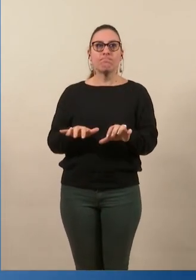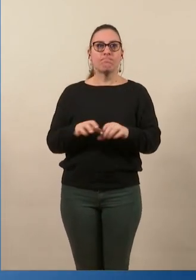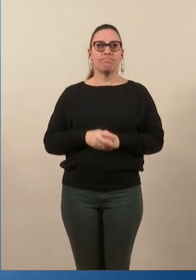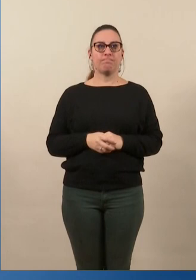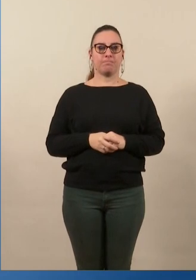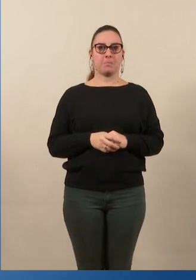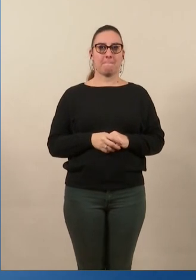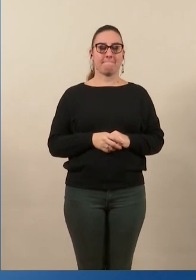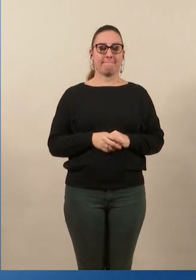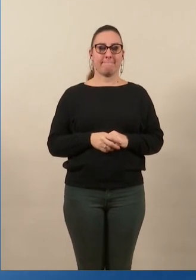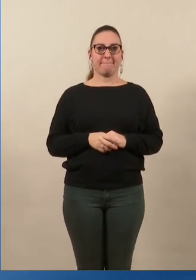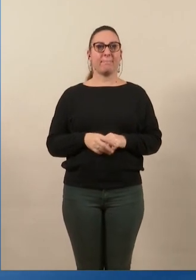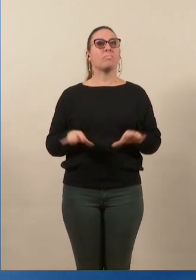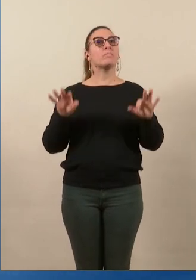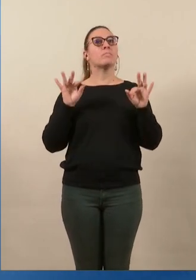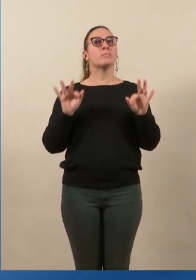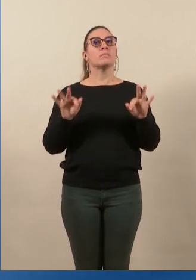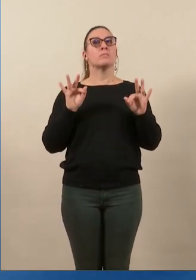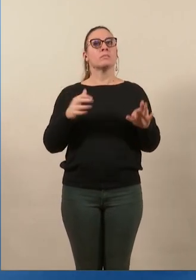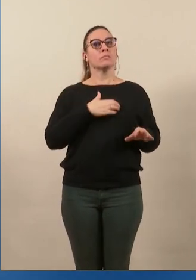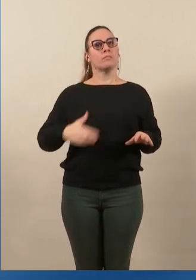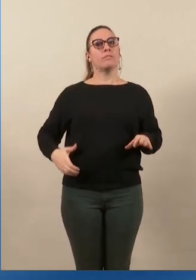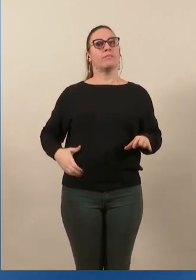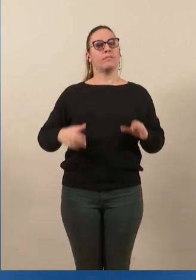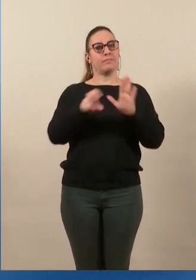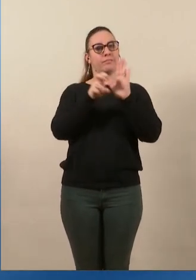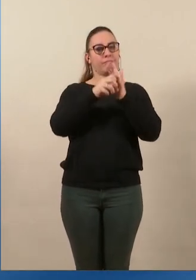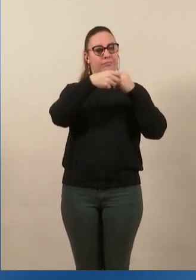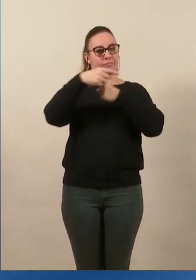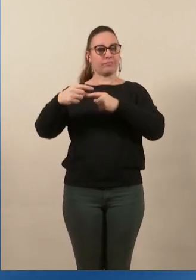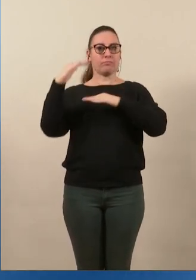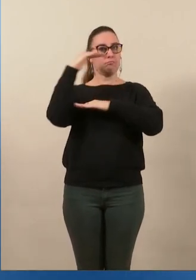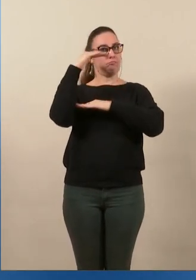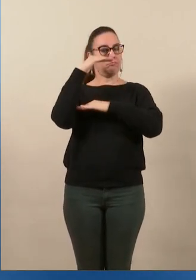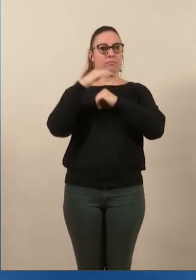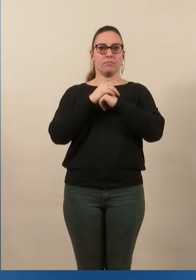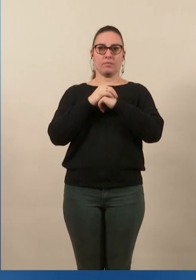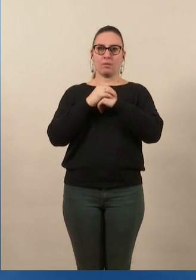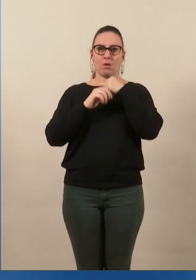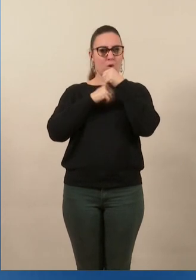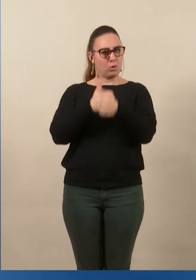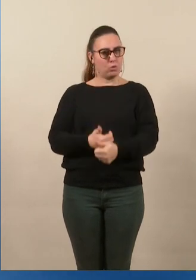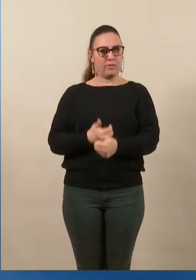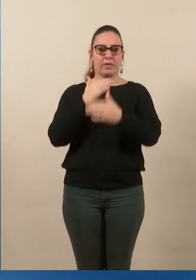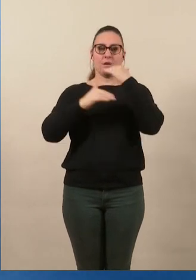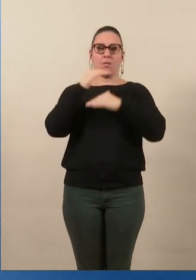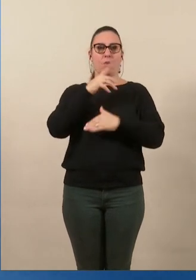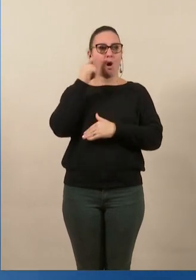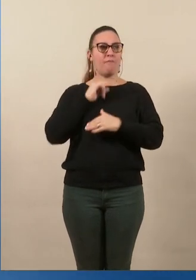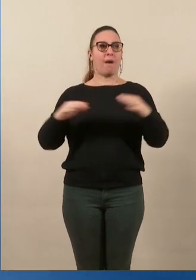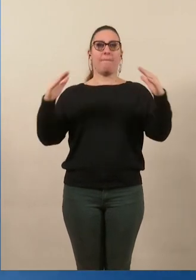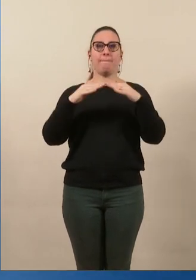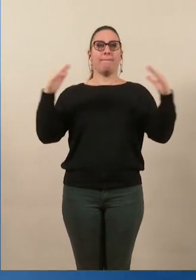ce qui concerne notre notre ville en tant qu'employeur nous avons un suivi régulier du plan égalité hommes-femmes que nous